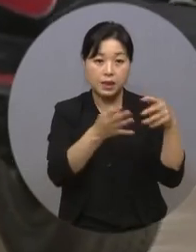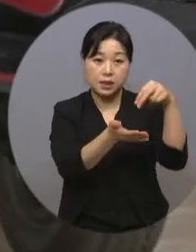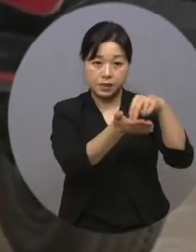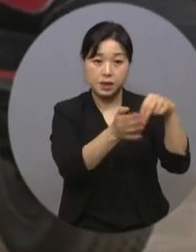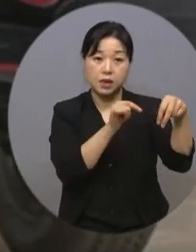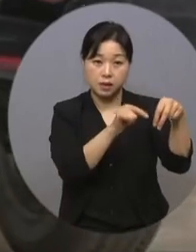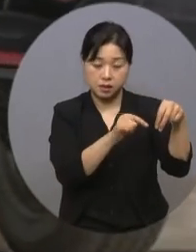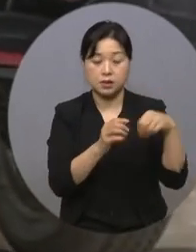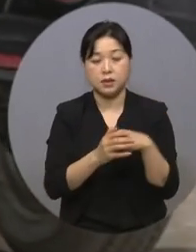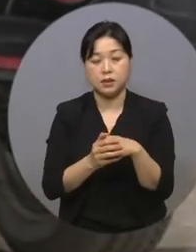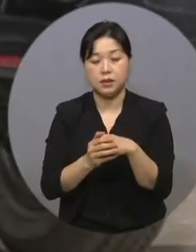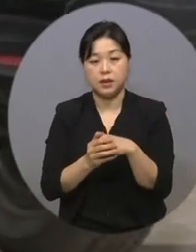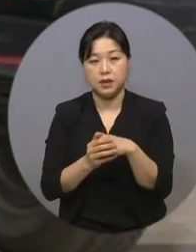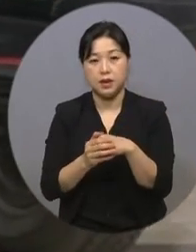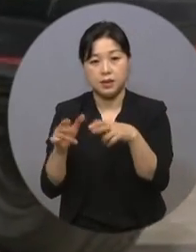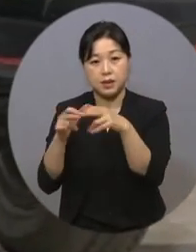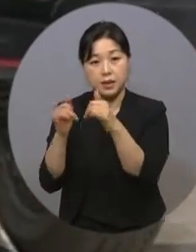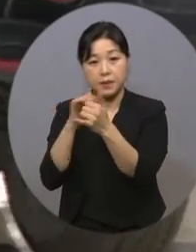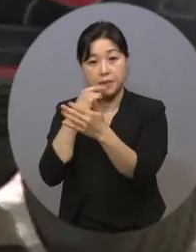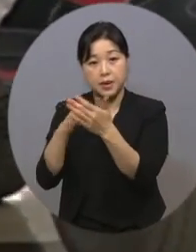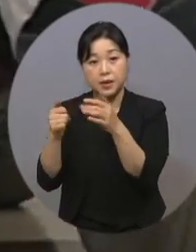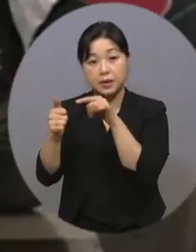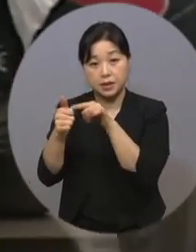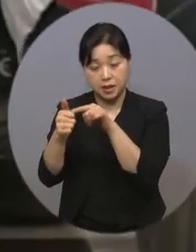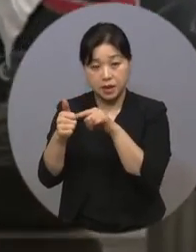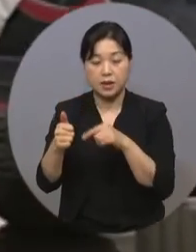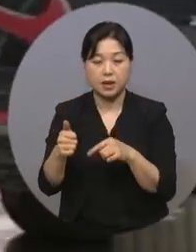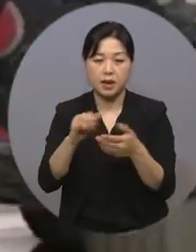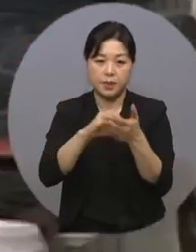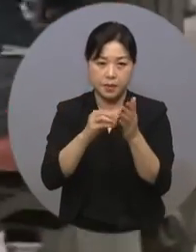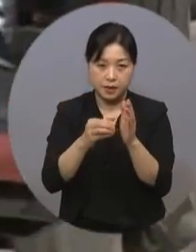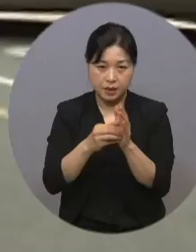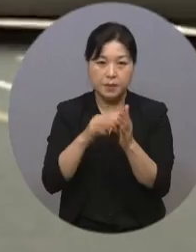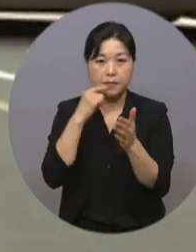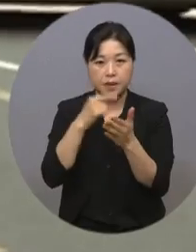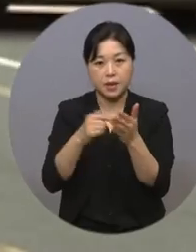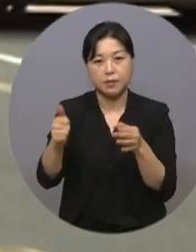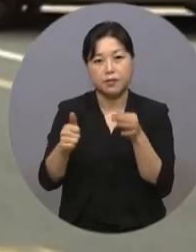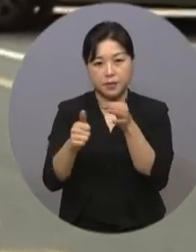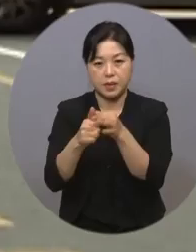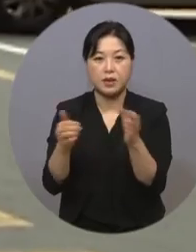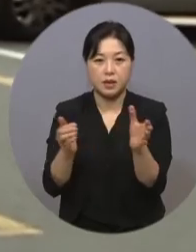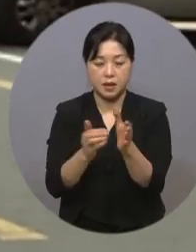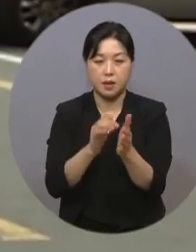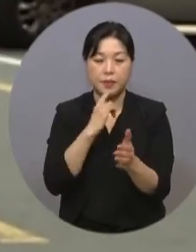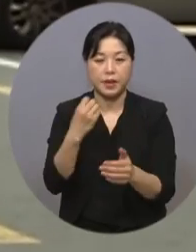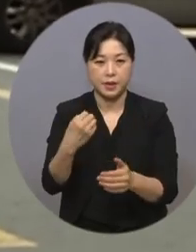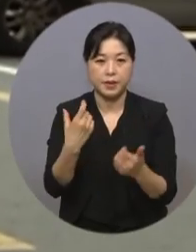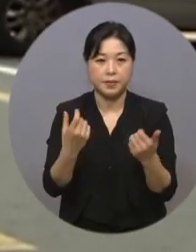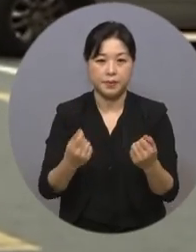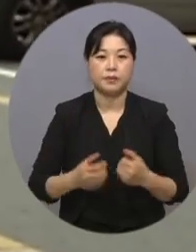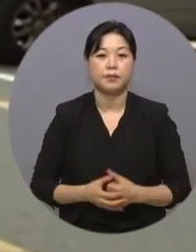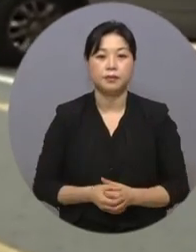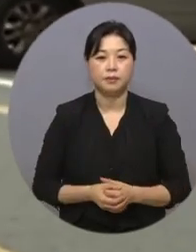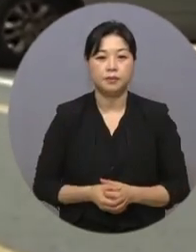피해자에게 일정한 손해배상금을 지급했다고 통보했습니다 복지 tv 뉴스 버섯 용입니다